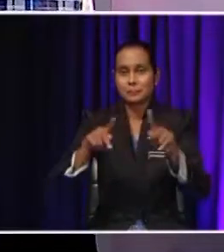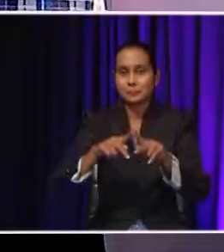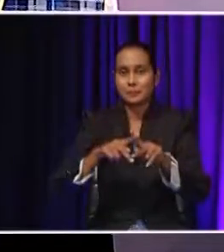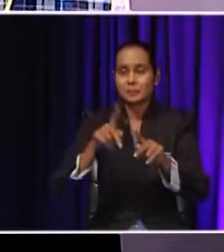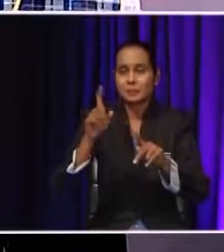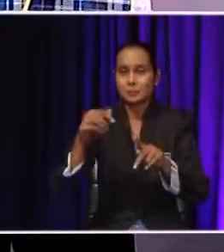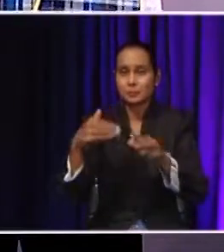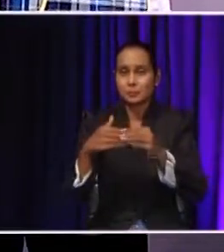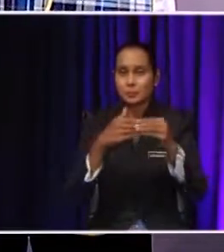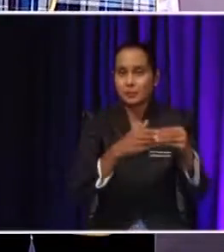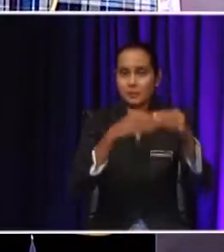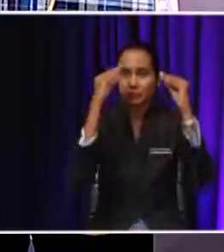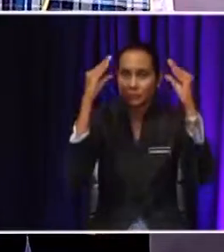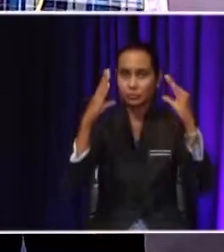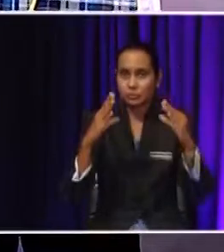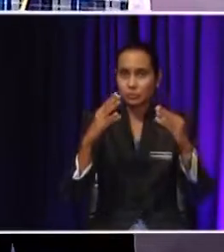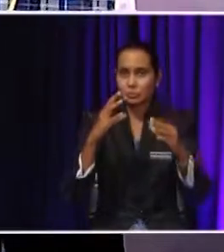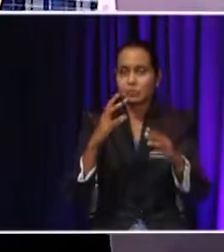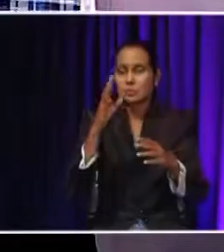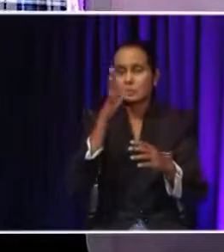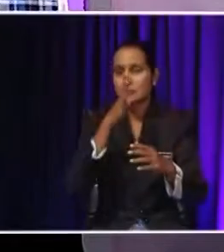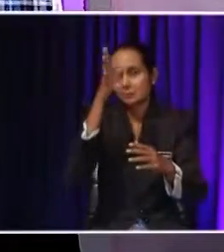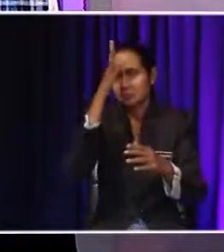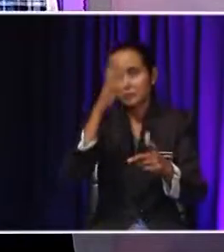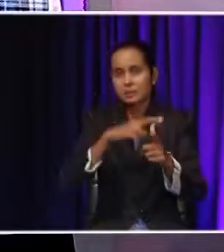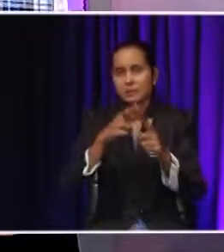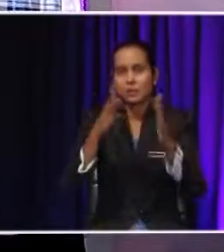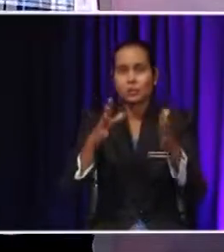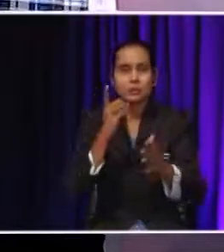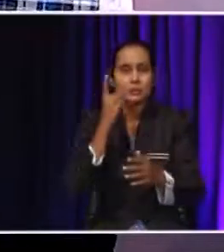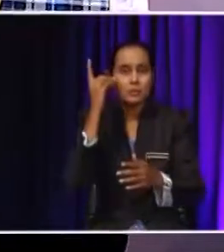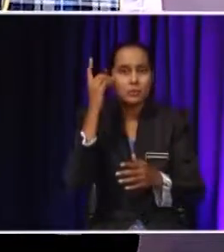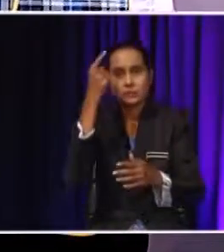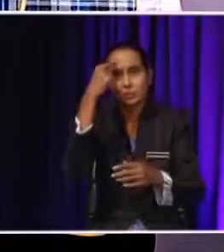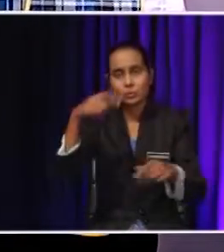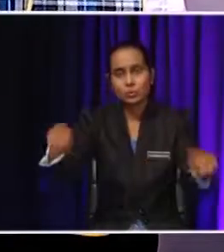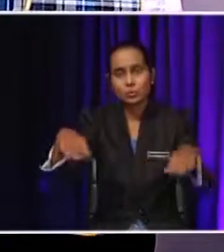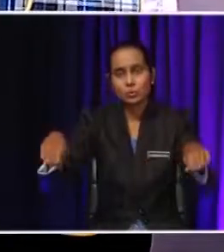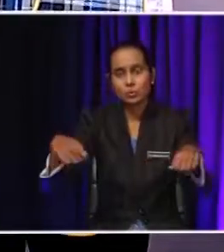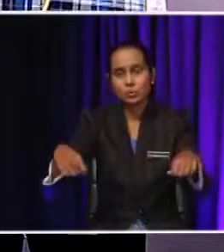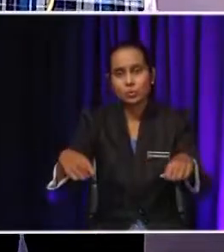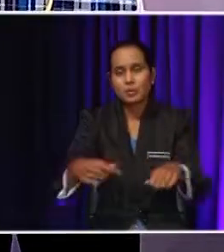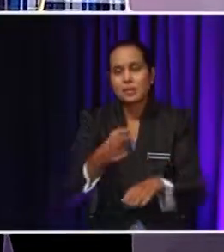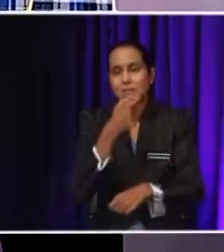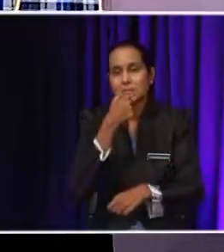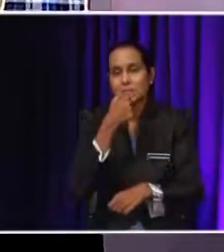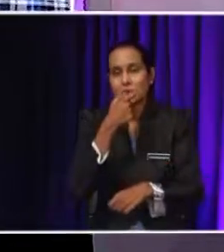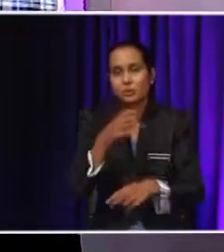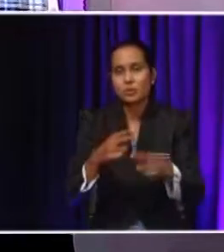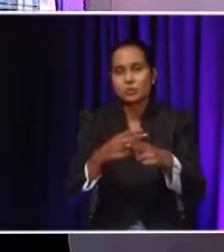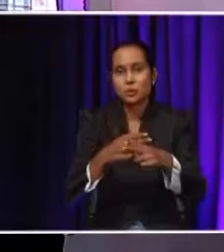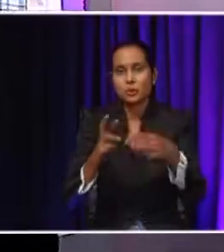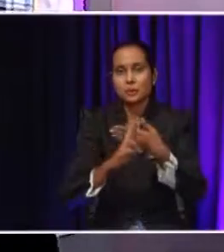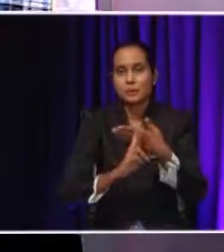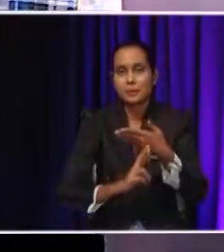bimbingan daripada guru-guru ataupun ibu bapak ataupun orang dewasa untuk memasak biskuit tadi di rumah ataupun